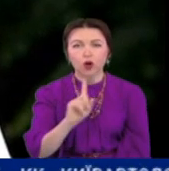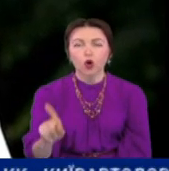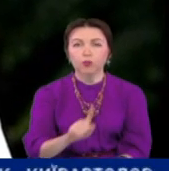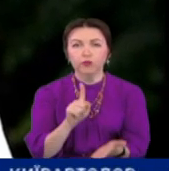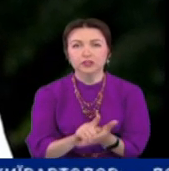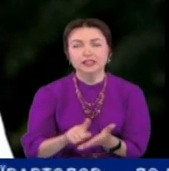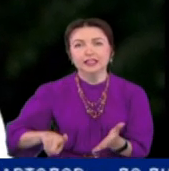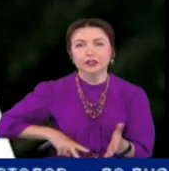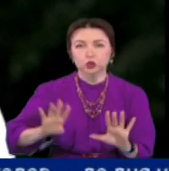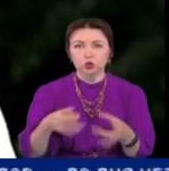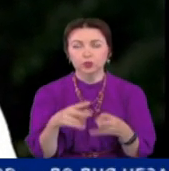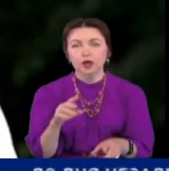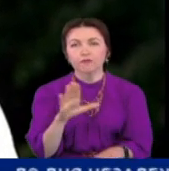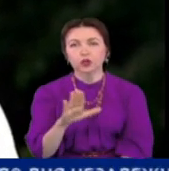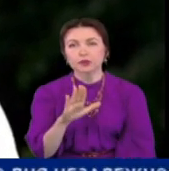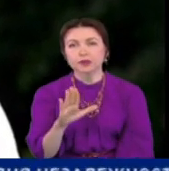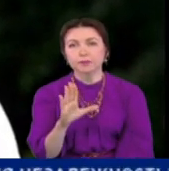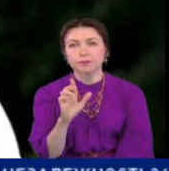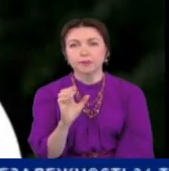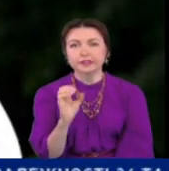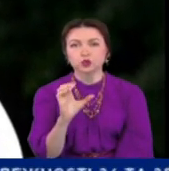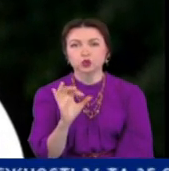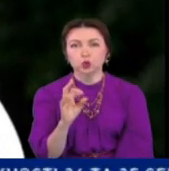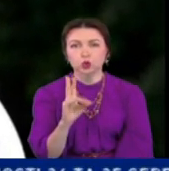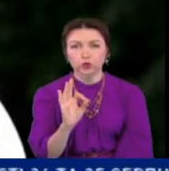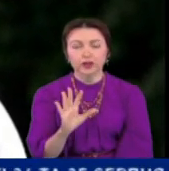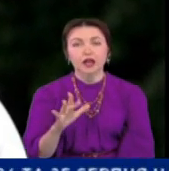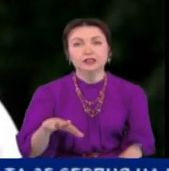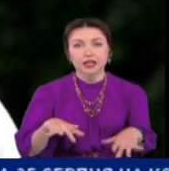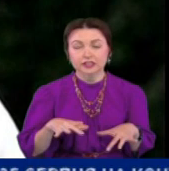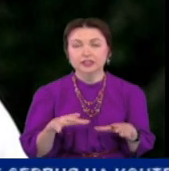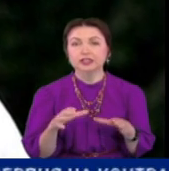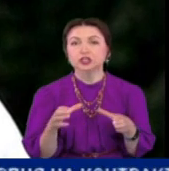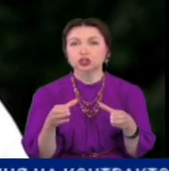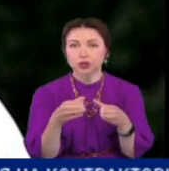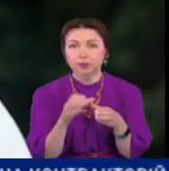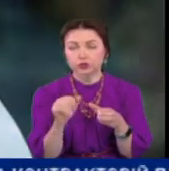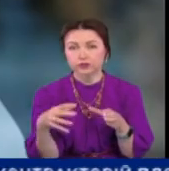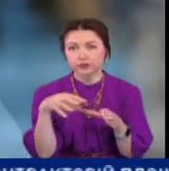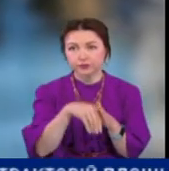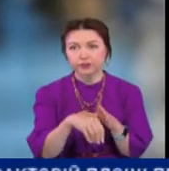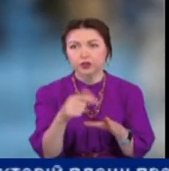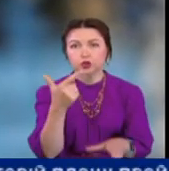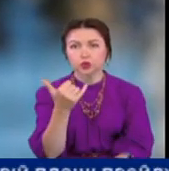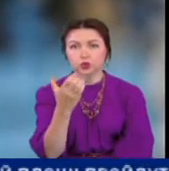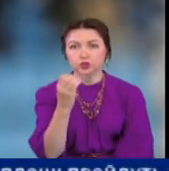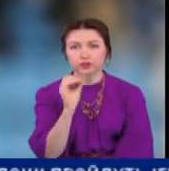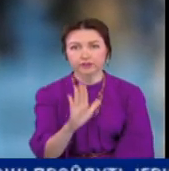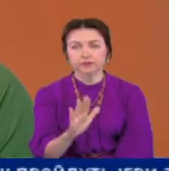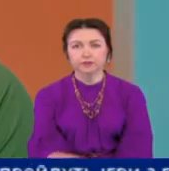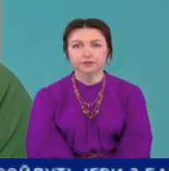буде Володимир Бессонов. А в оновлений тренерський штаб може також увійти ще одна легенда «Динамо» – Олег Гусєв.